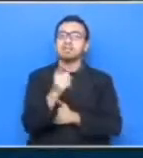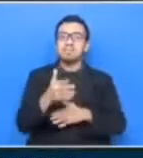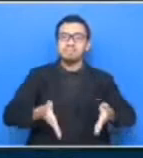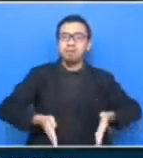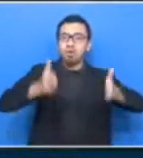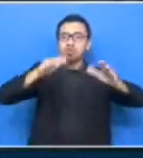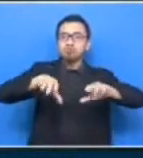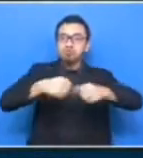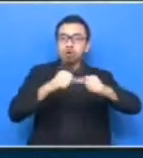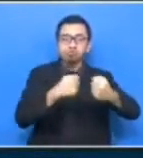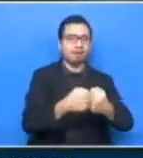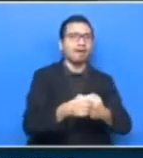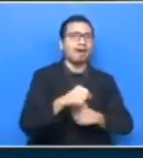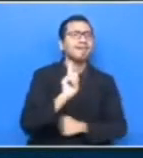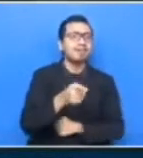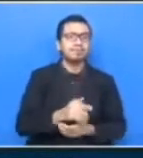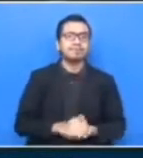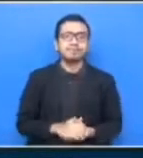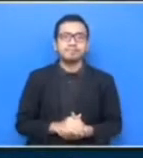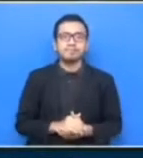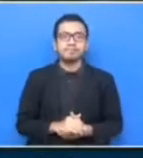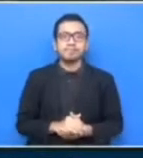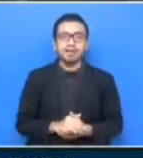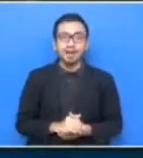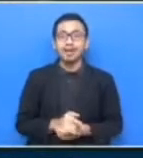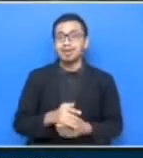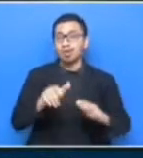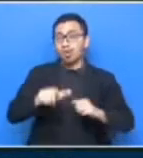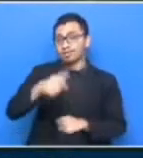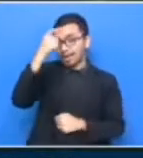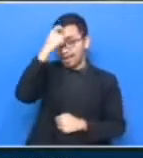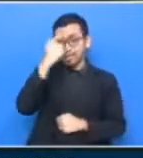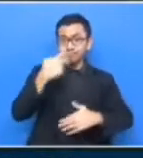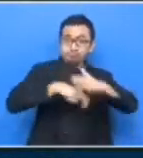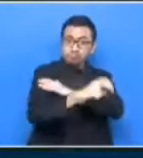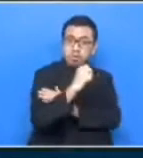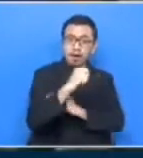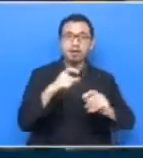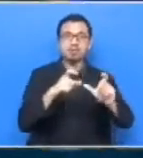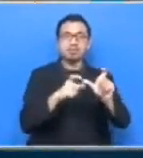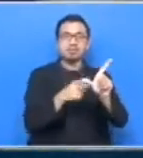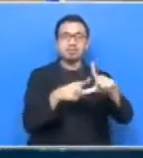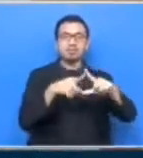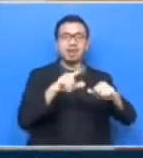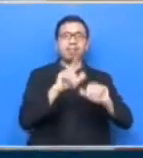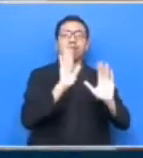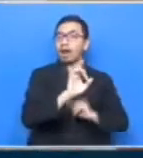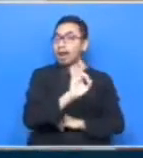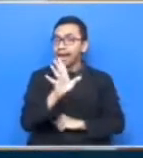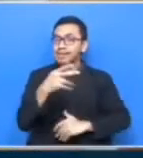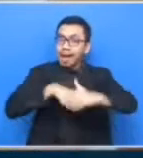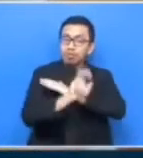cuma saudara sehari saja yang meninggalkan yang lain tidak ada naik-naik terima kasih atas informasi